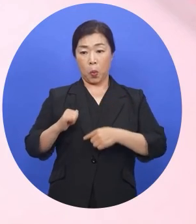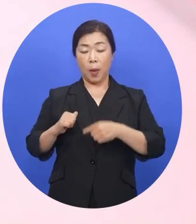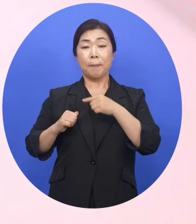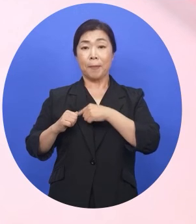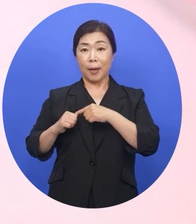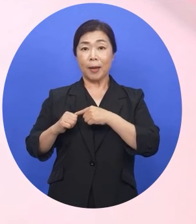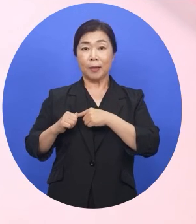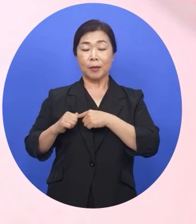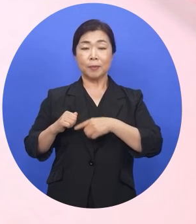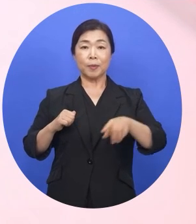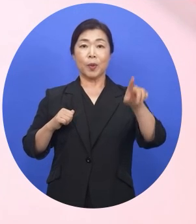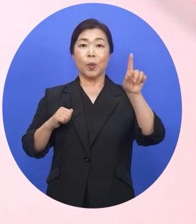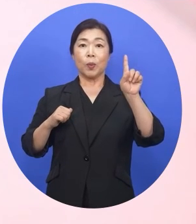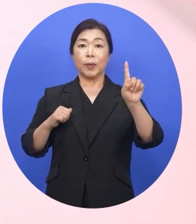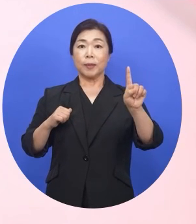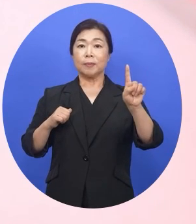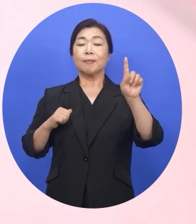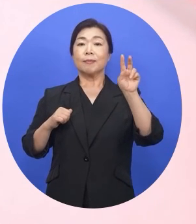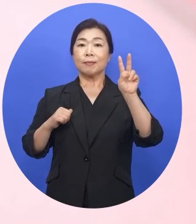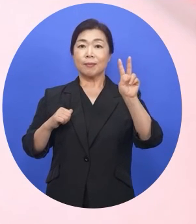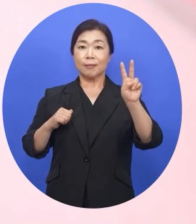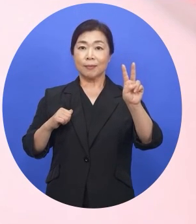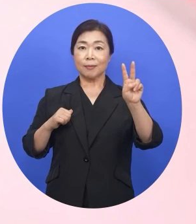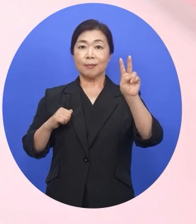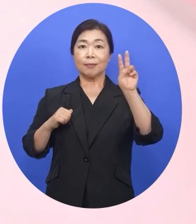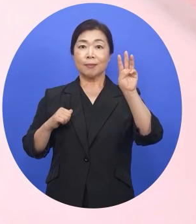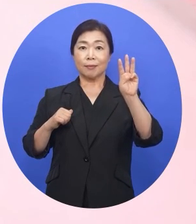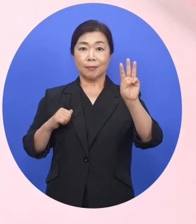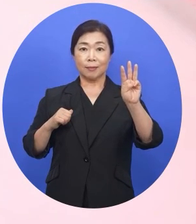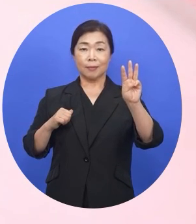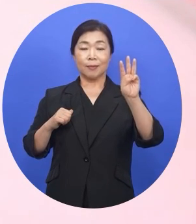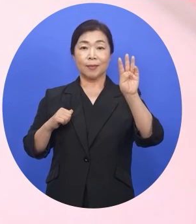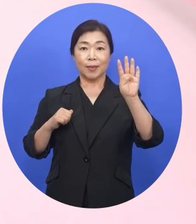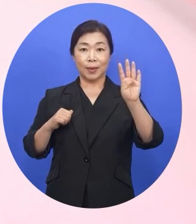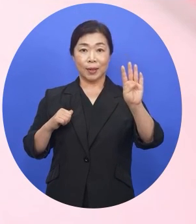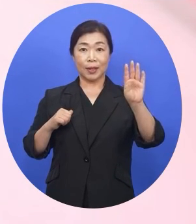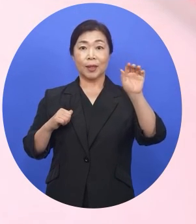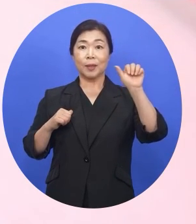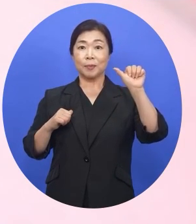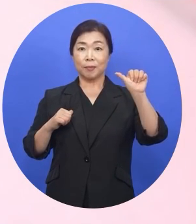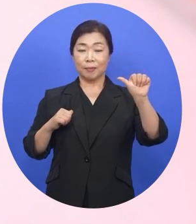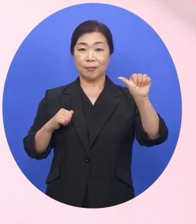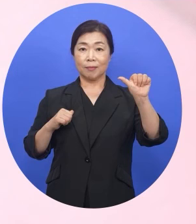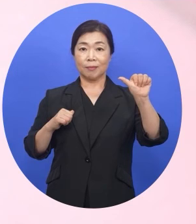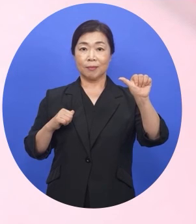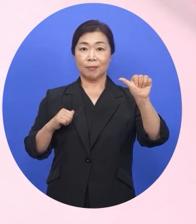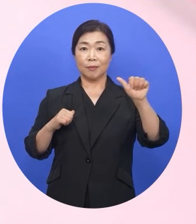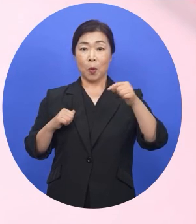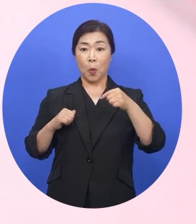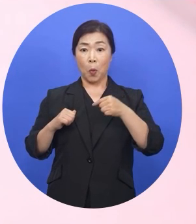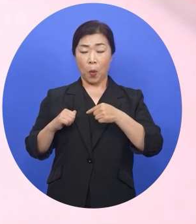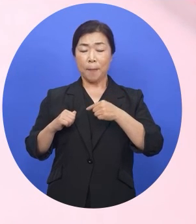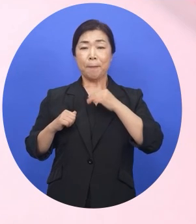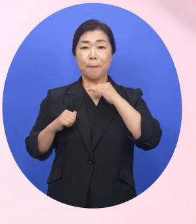숨을 참고 하나, 둘, 셋, 넷,